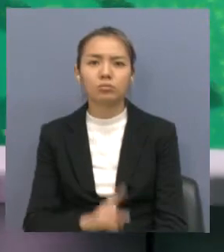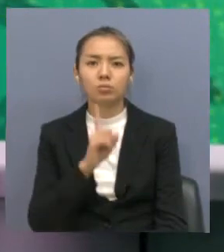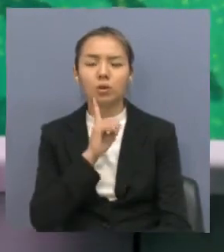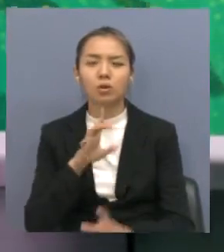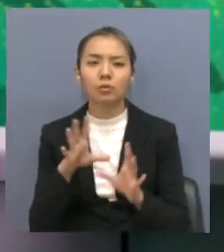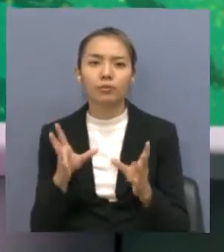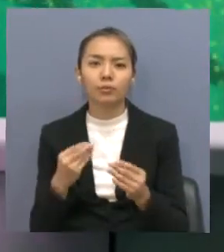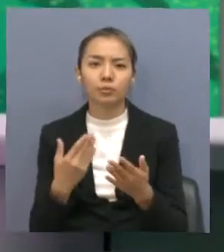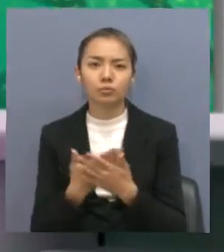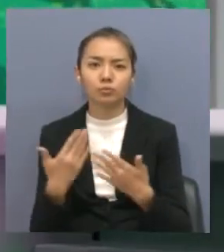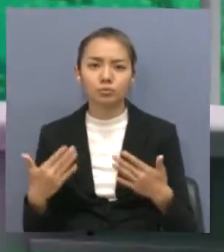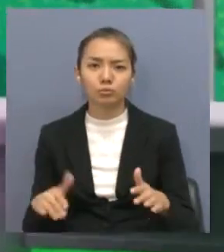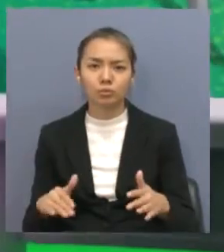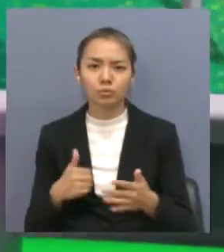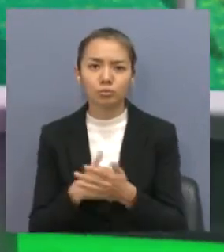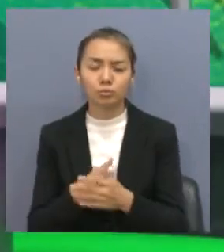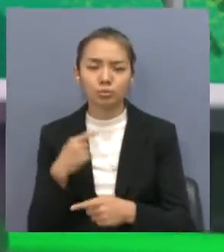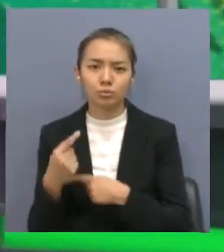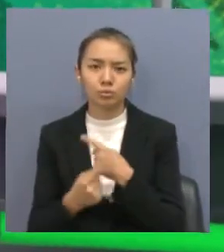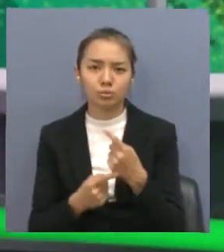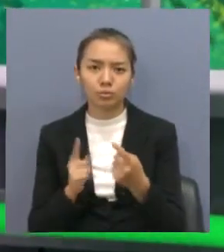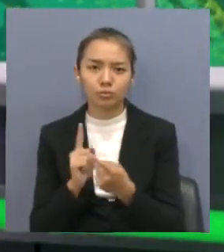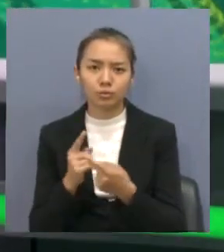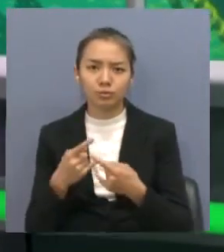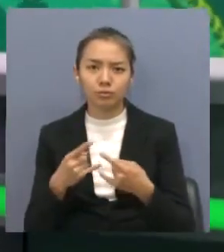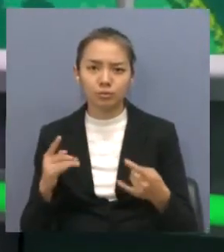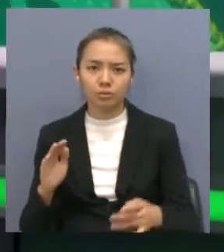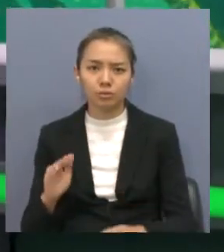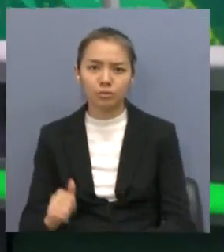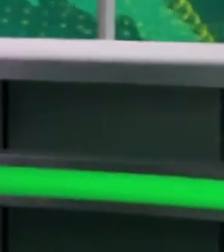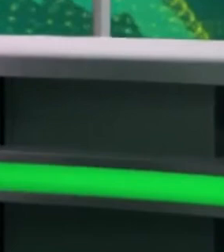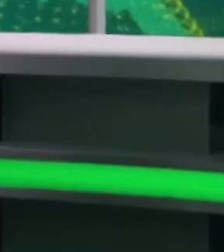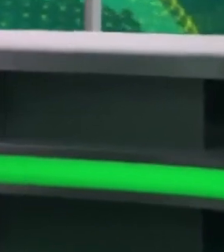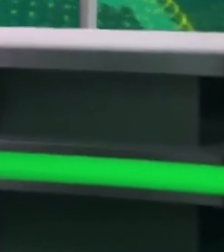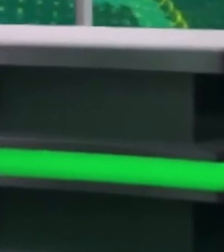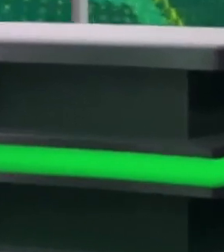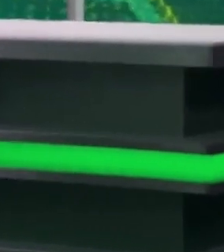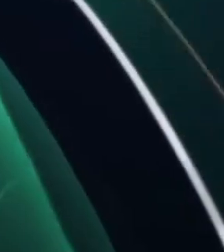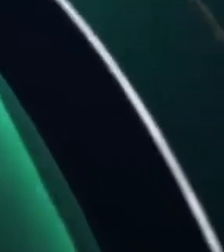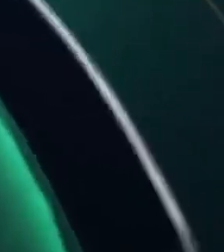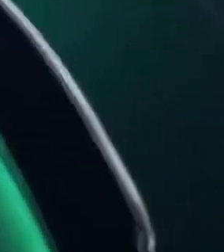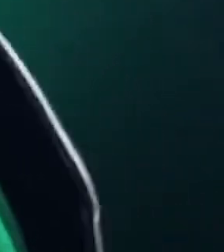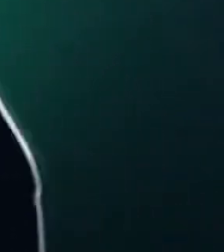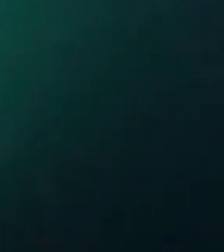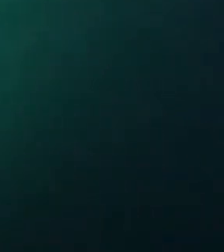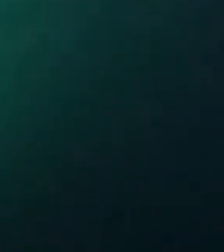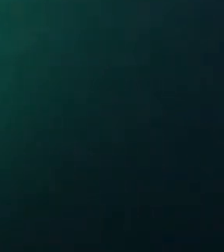Арнаға келіп түскен жаңалықтар легі бүгінге осындай. Жақыныңызға жанашыр болыңыз.